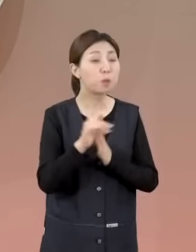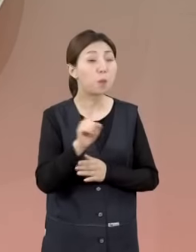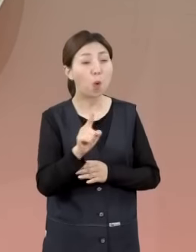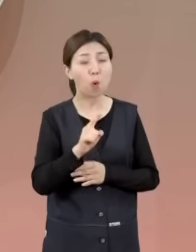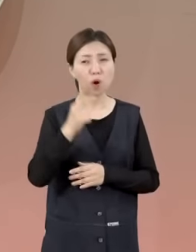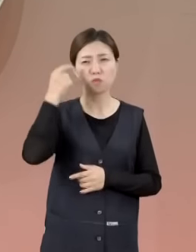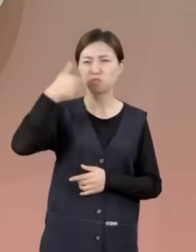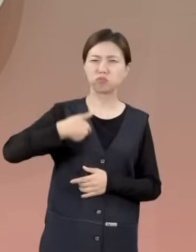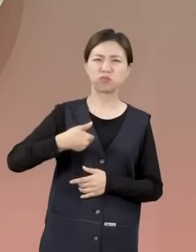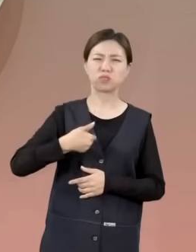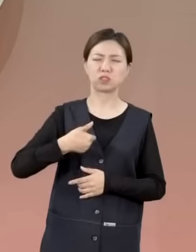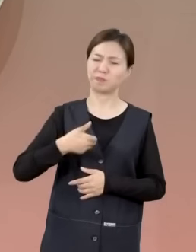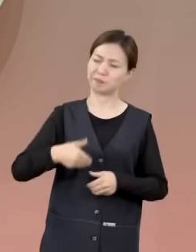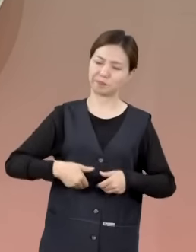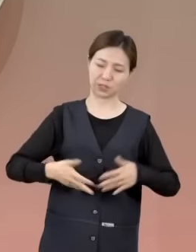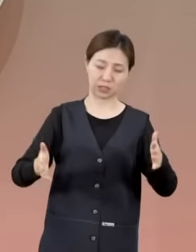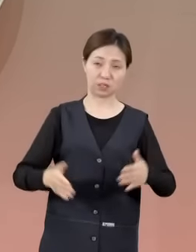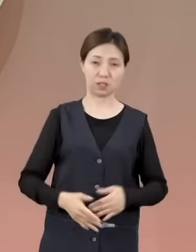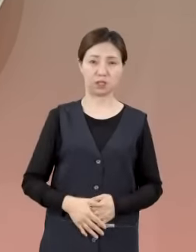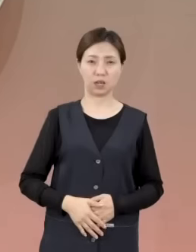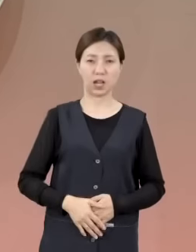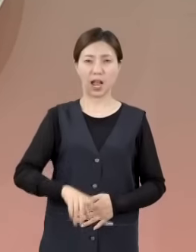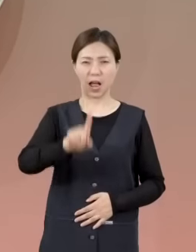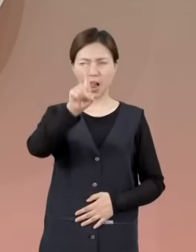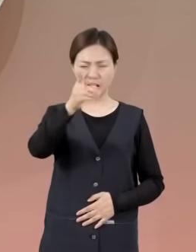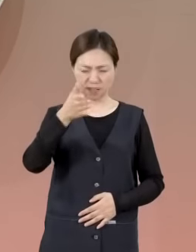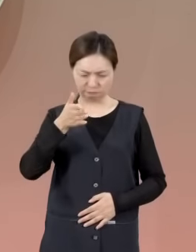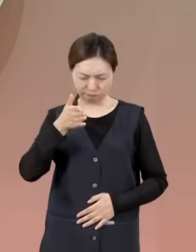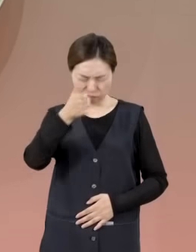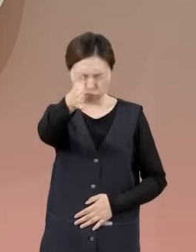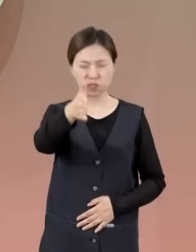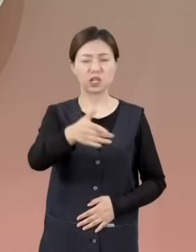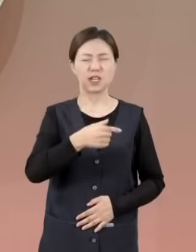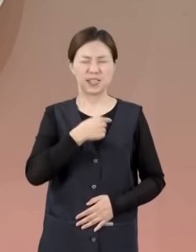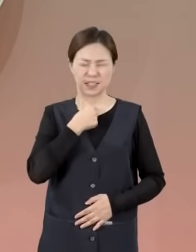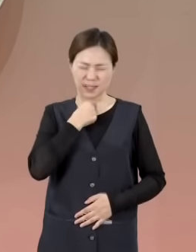간절하게 해 봐라 하나라도 간절하게 해